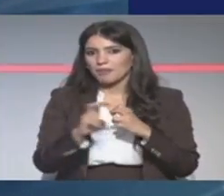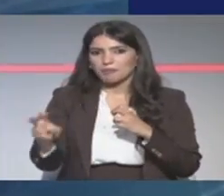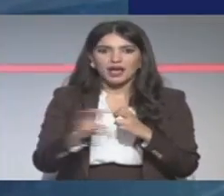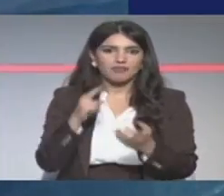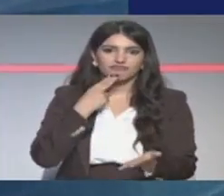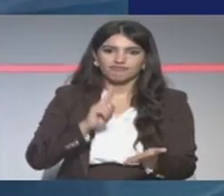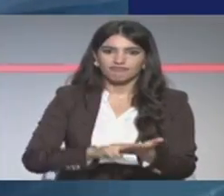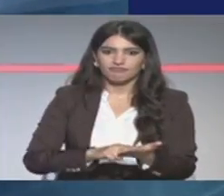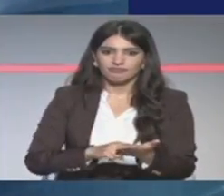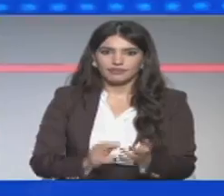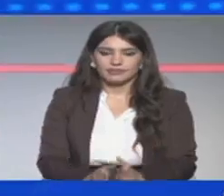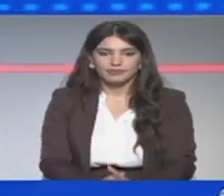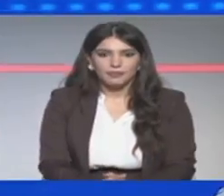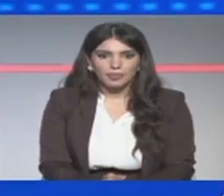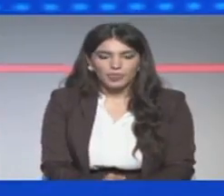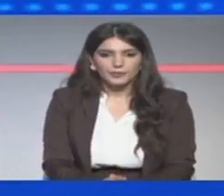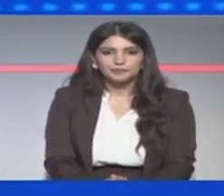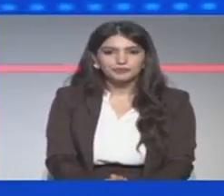مكاتب البريد.